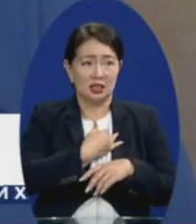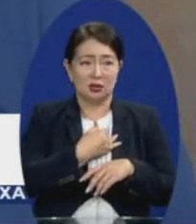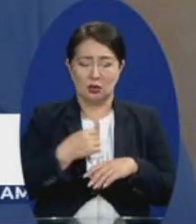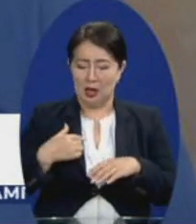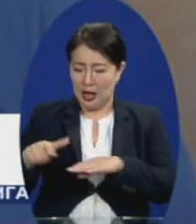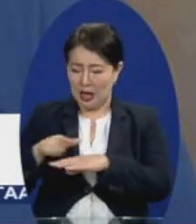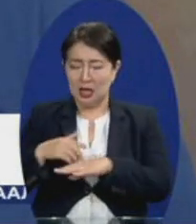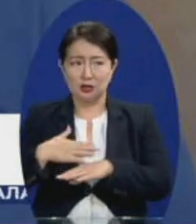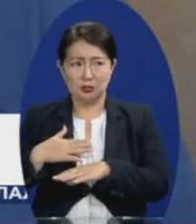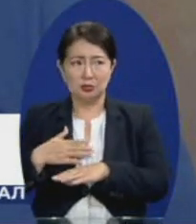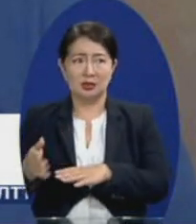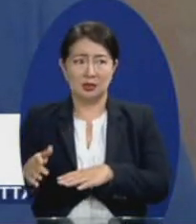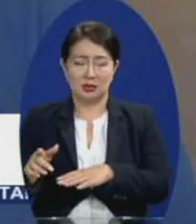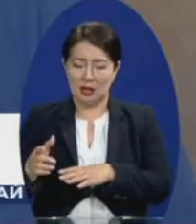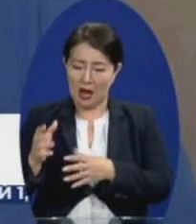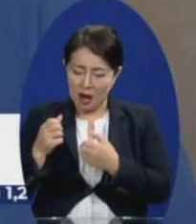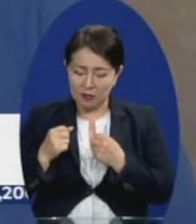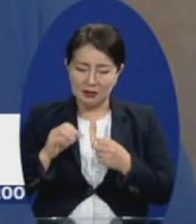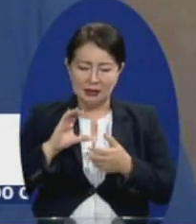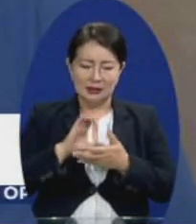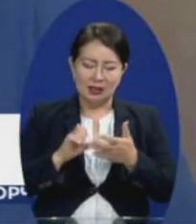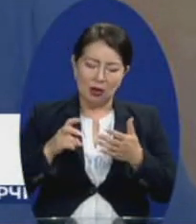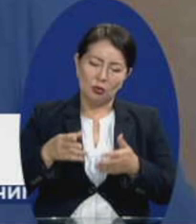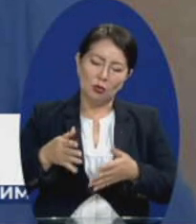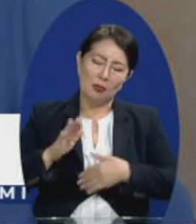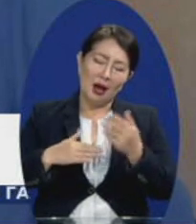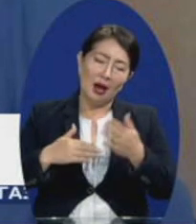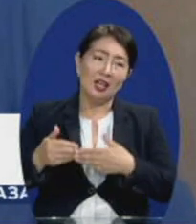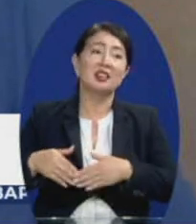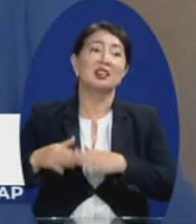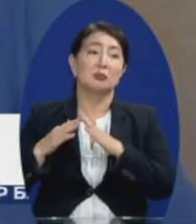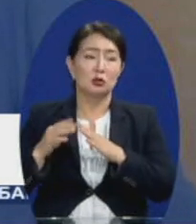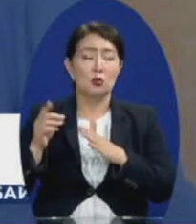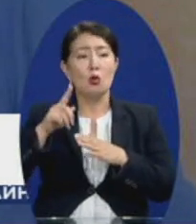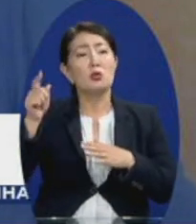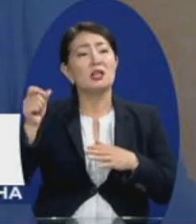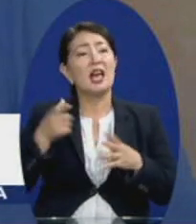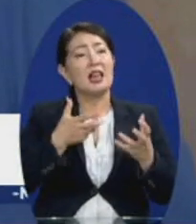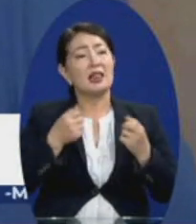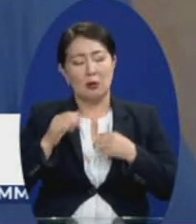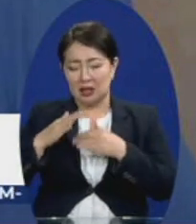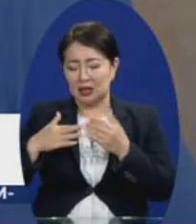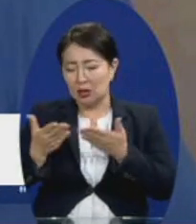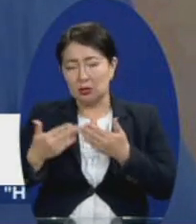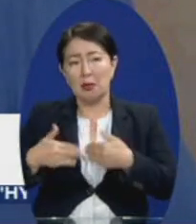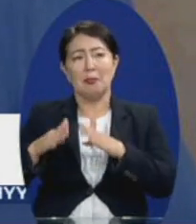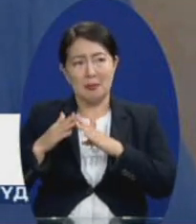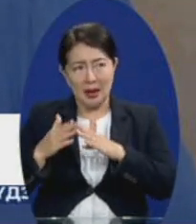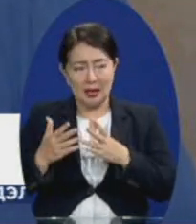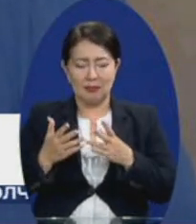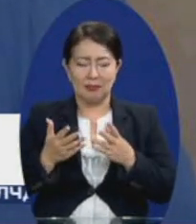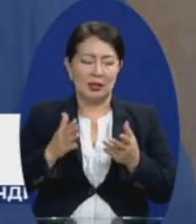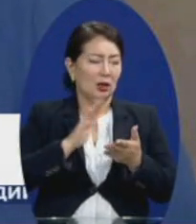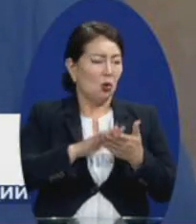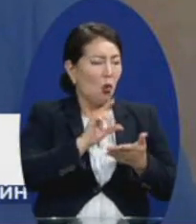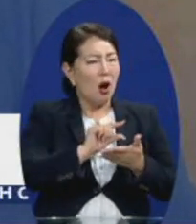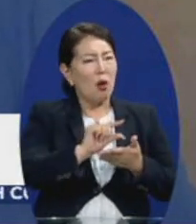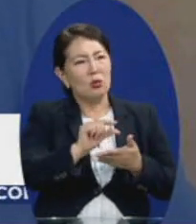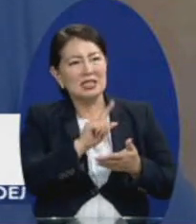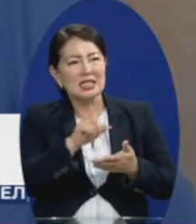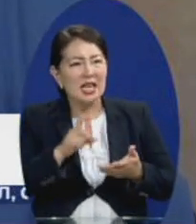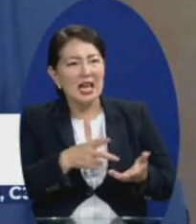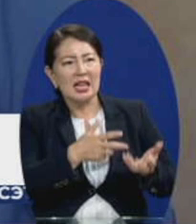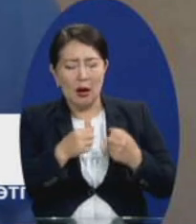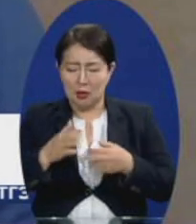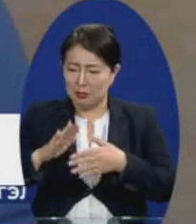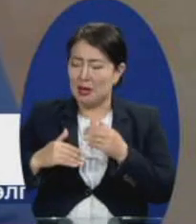дээр дэлгүүр хошоо санхүүгийн байгуулт их дэмжиж барьсан. Бүгд зээлээр барьсан байгаа. Бүгд баяраха татаа авалтаа тал мөнгөнд зээл авсан